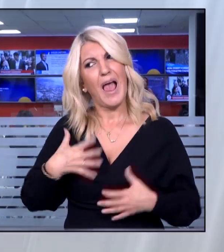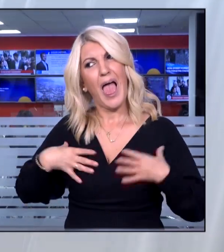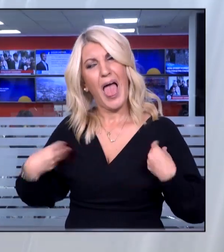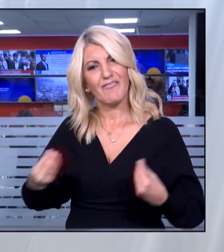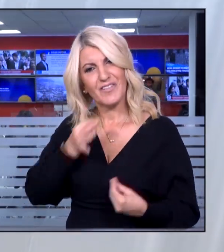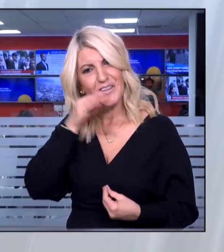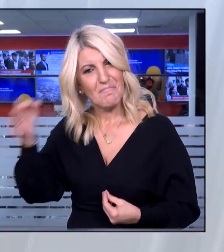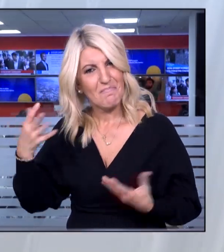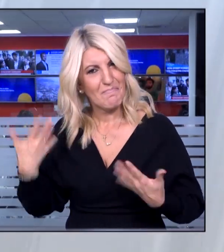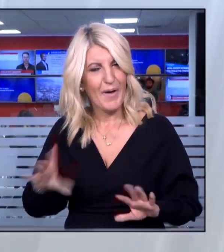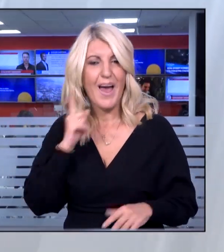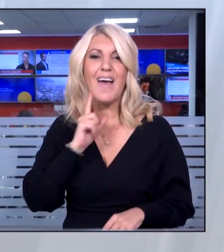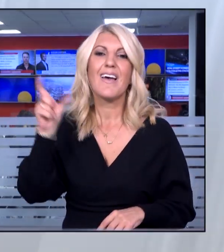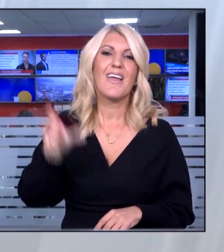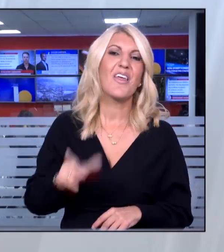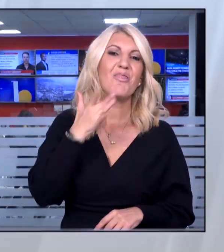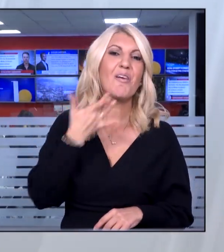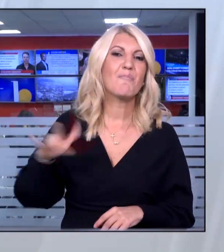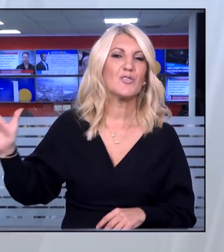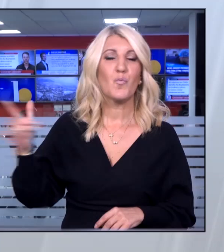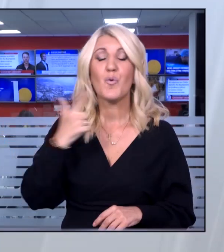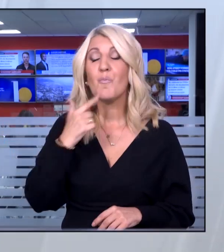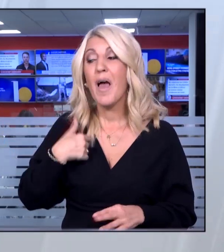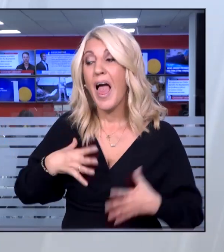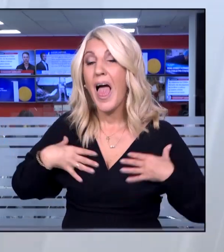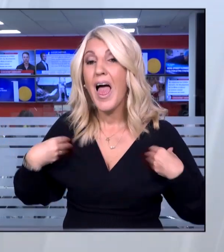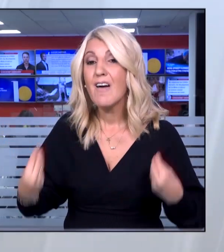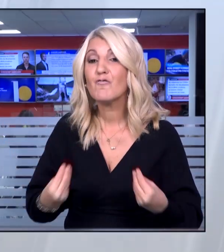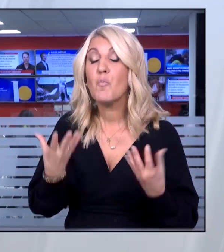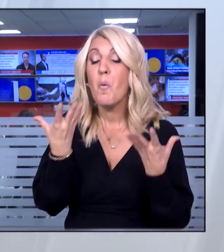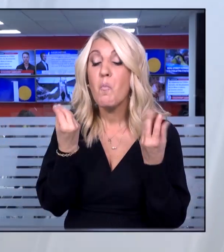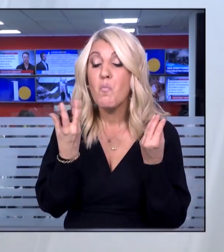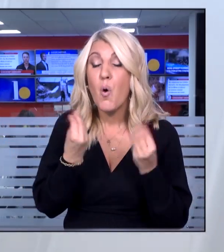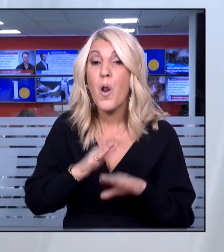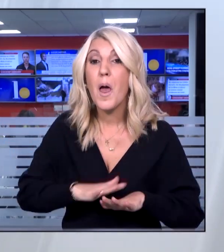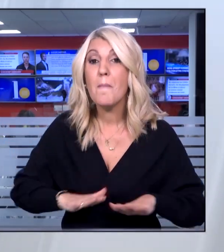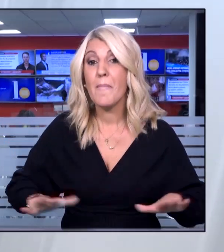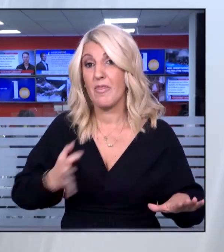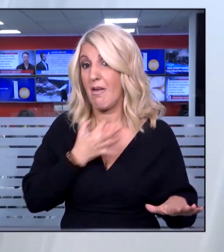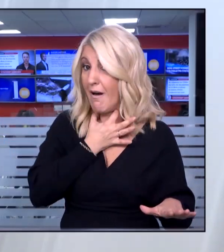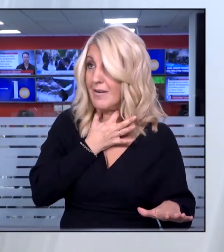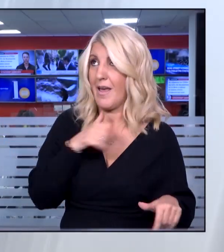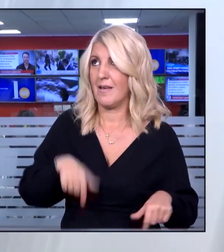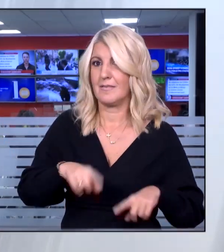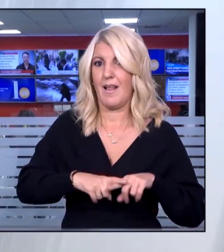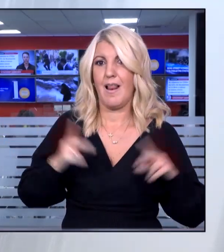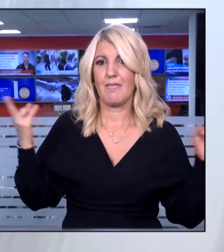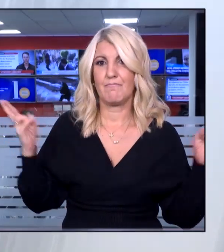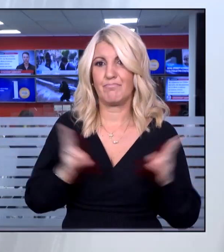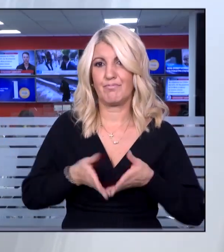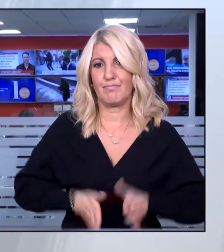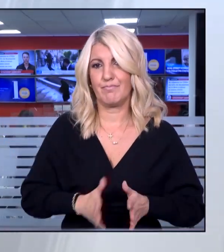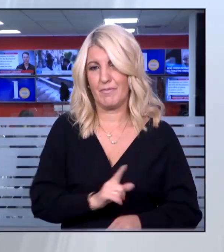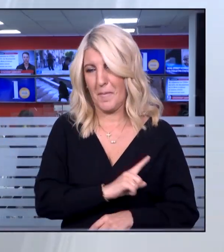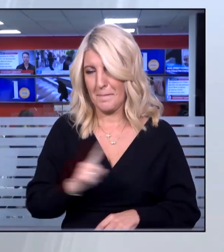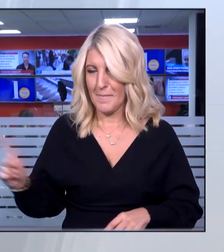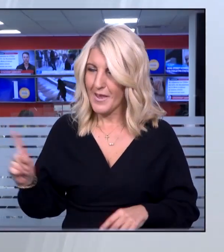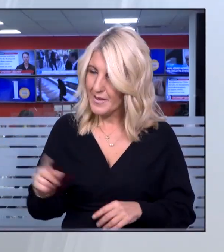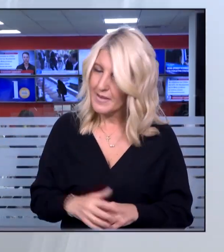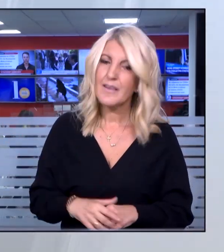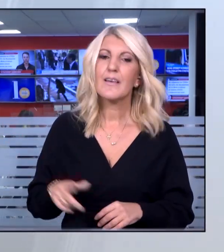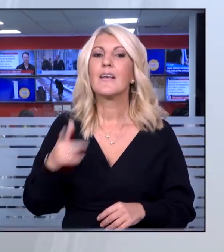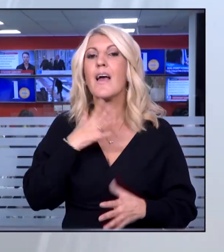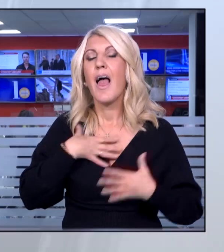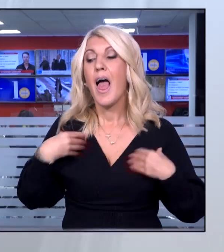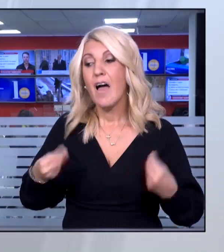Άννα Διαμαντοπούλου. Πολλά παιδιά που μας χρειάζονται και εύχομαι στο Χάρη τα καλύτερα δυνατά σε ένα